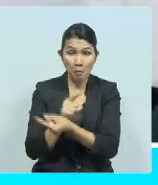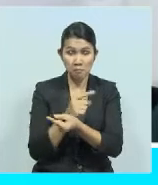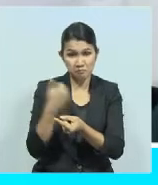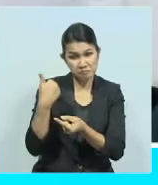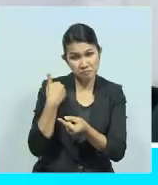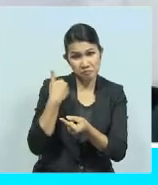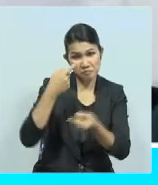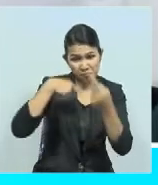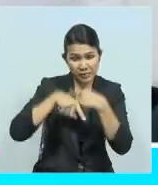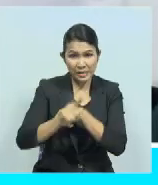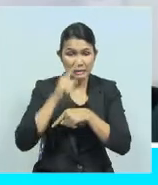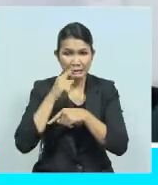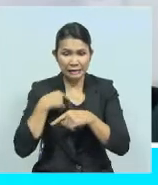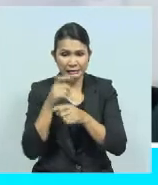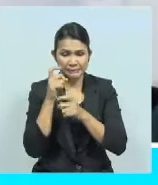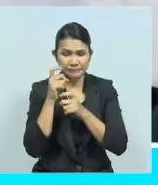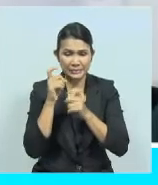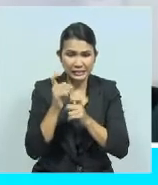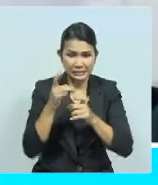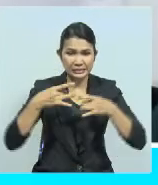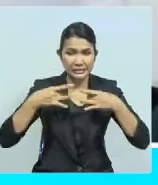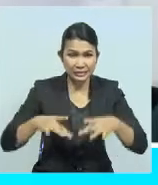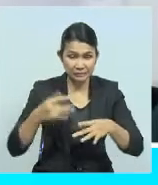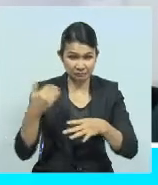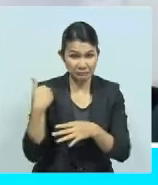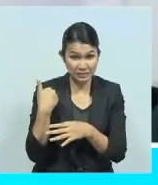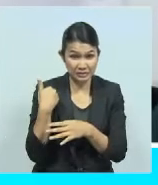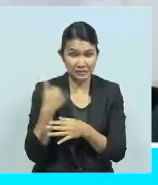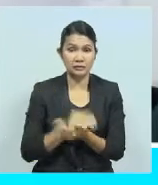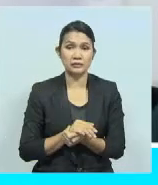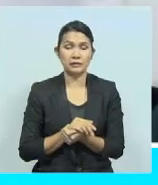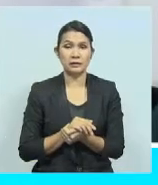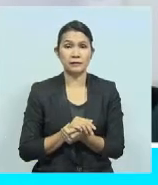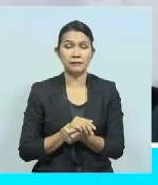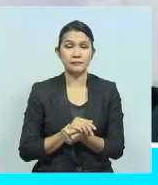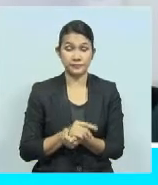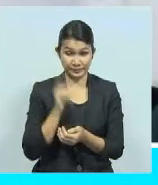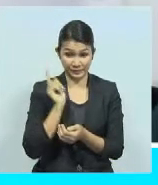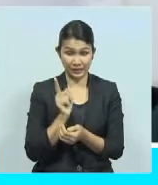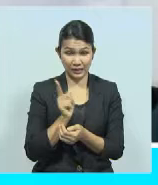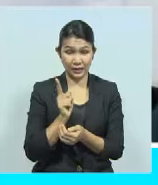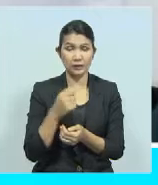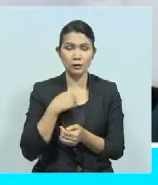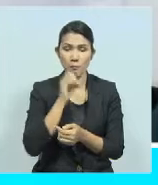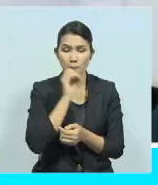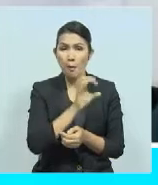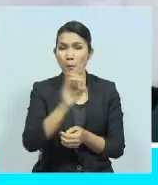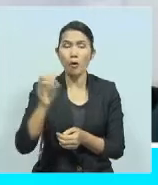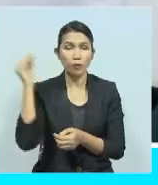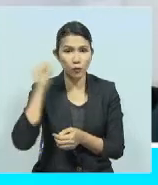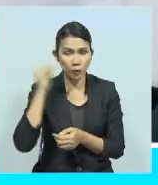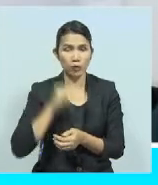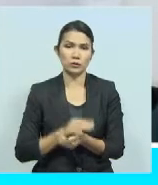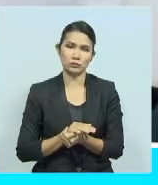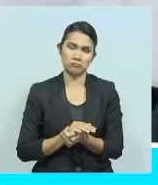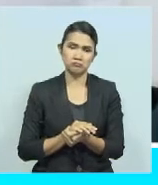ของการสุ่มเสี่ยงต่างๆมากน้อยขนาดไหนคะคุณหมอ จริงๆเราก็จะชอบพูดกันตลอดเวลาเลยนะคะ